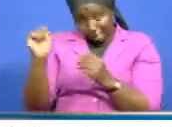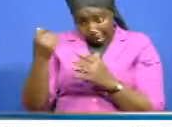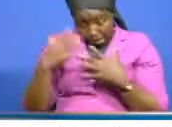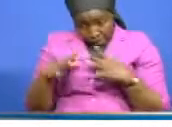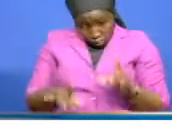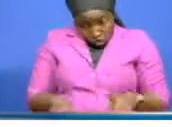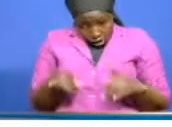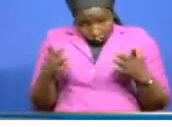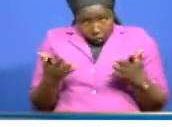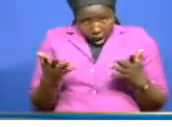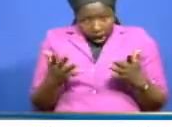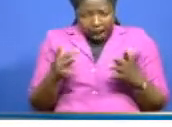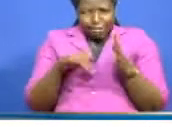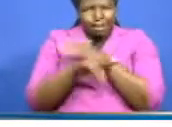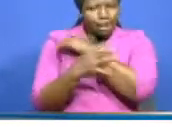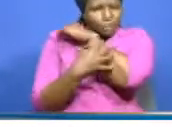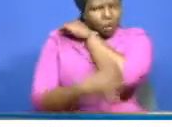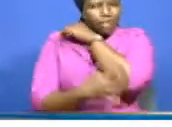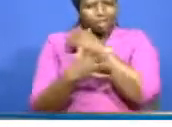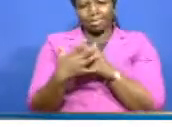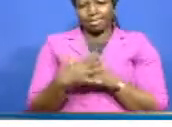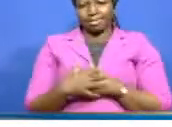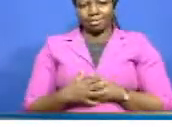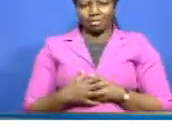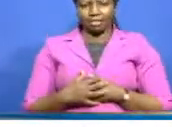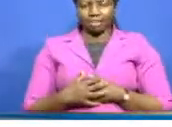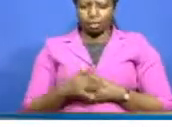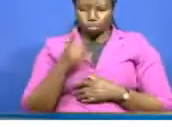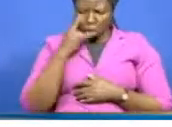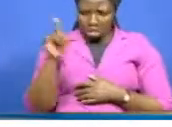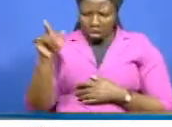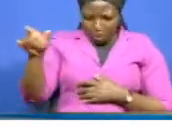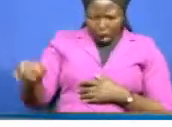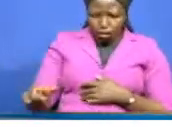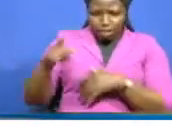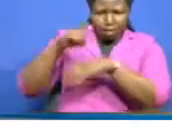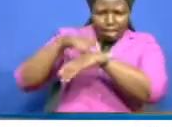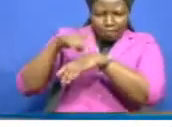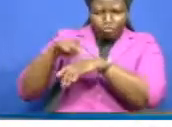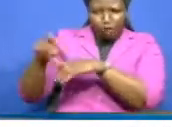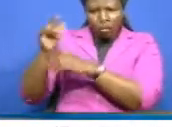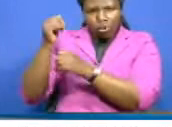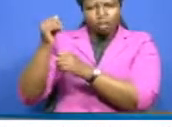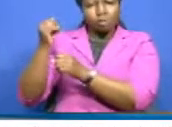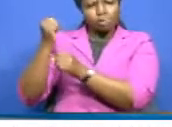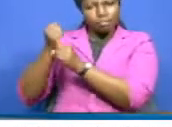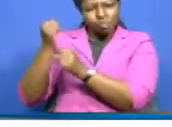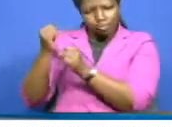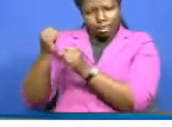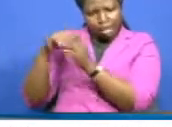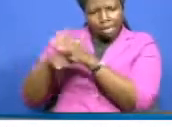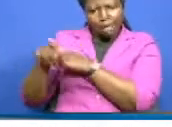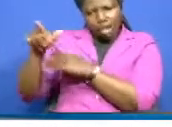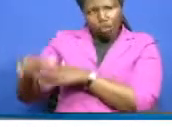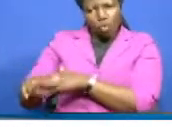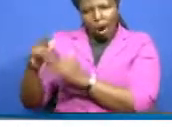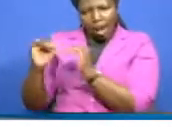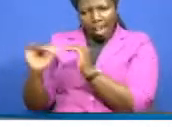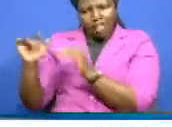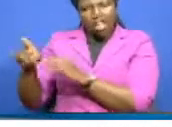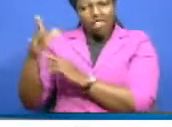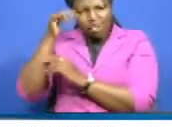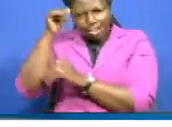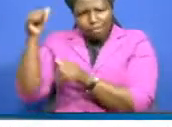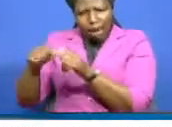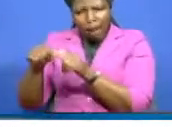mahali fulani anakumbuka wale mwananchi wa chini, mwananchi wa kawaida, anakumbuka yule mama anayeuza dagaa huko chini, mama